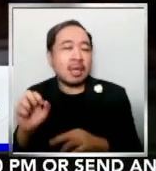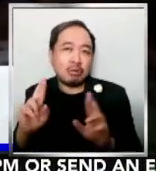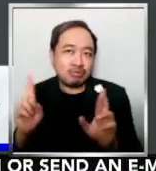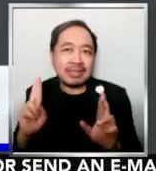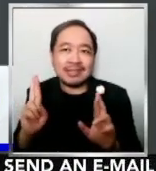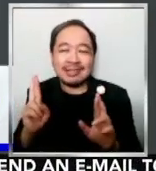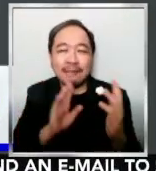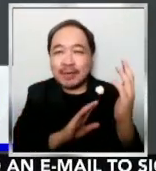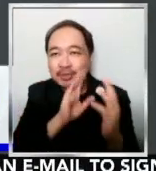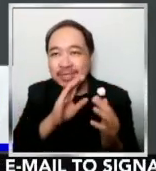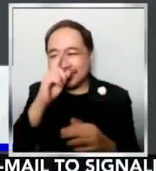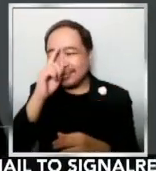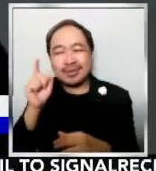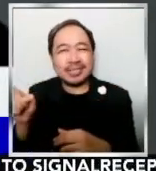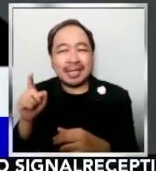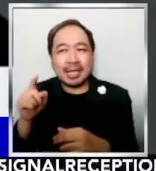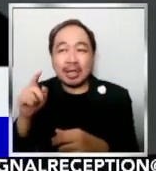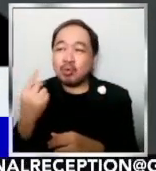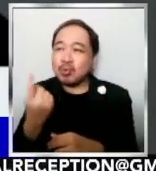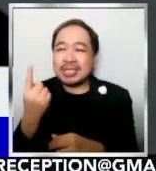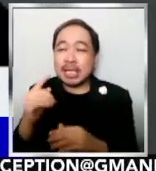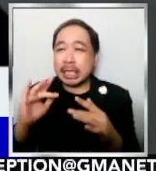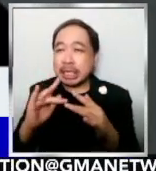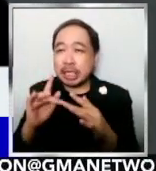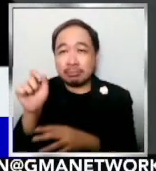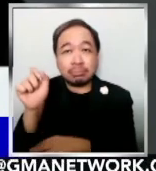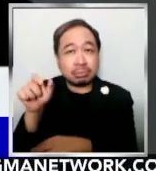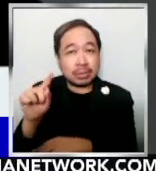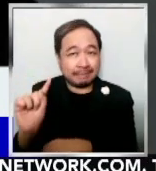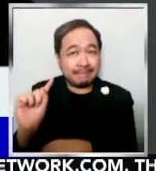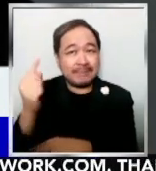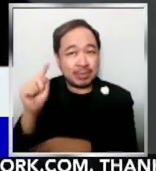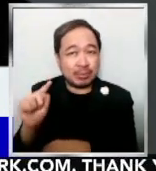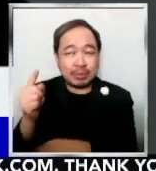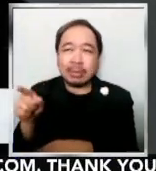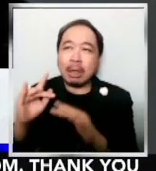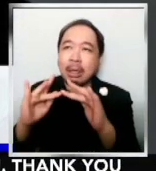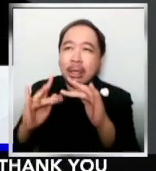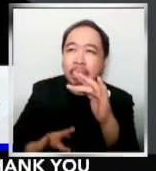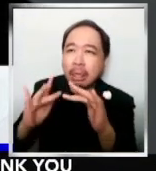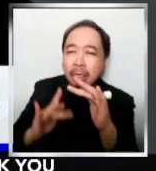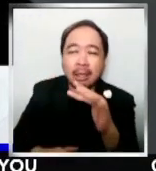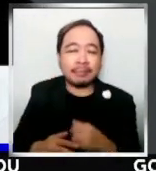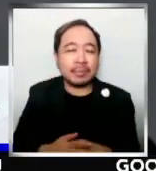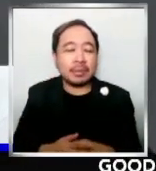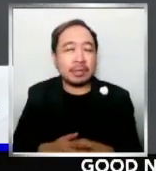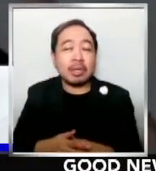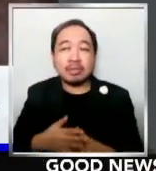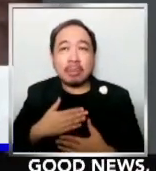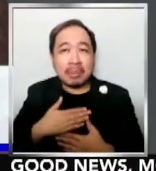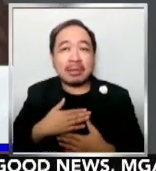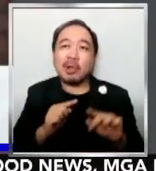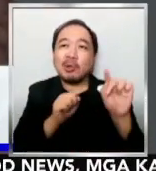internet. Lagi na po akong makakapasok tapos po Yung grade ko po tataas na po ng konti. Kasi